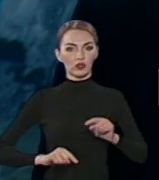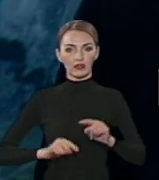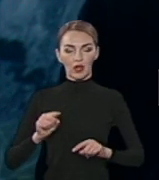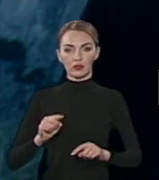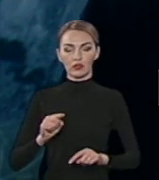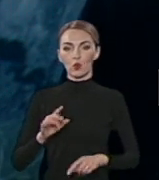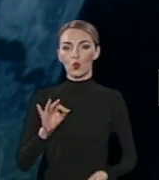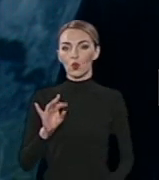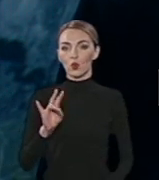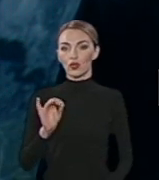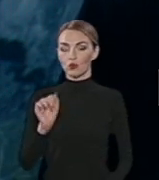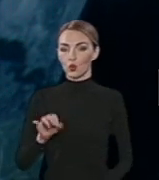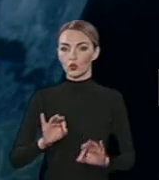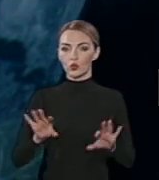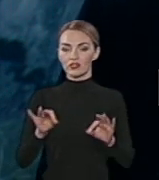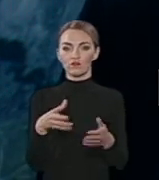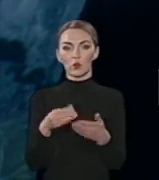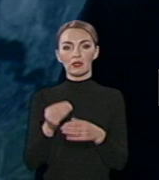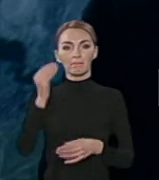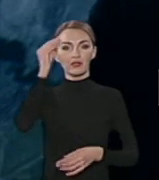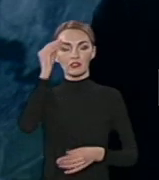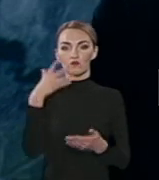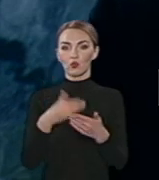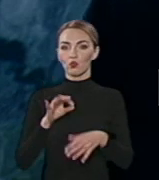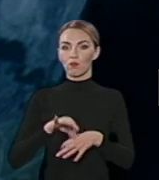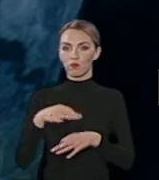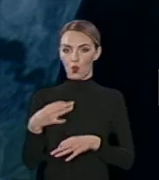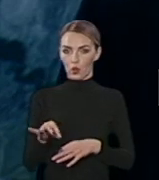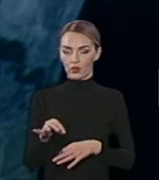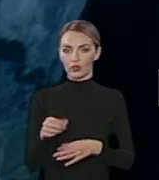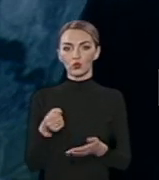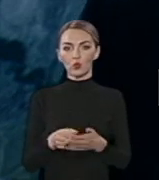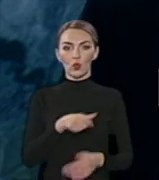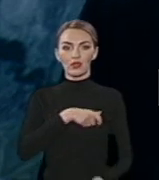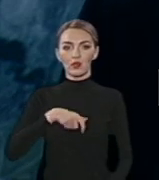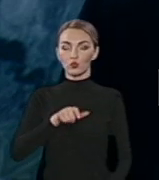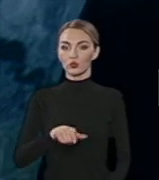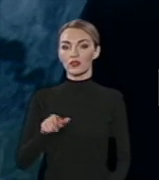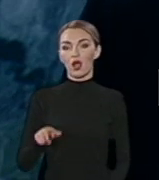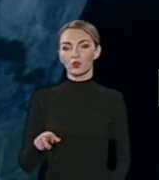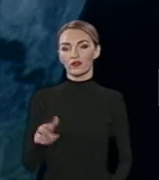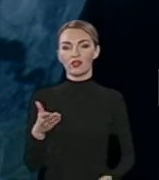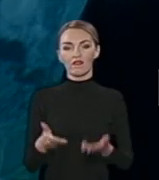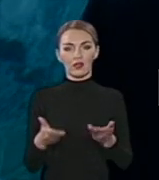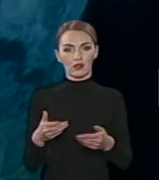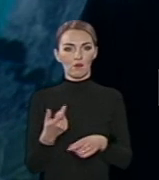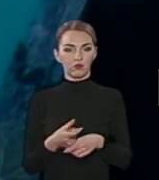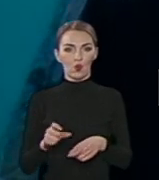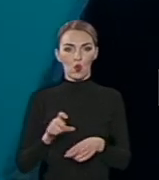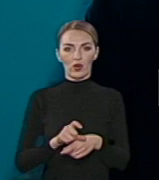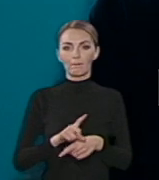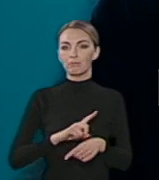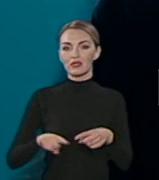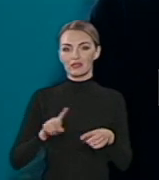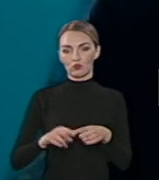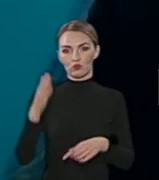они могут донести свои мысли, свою боль до депутатов, ну, наверное, гораздо более